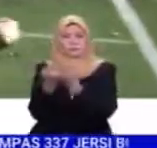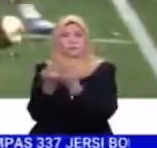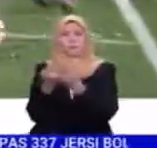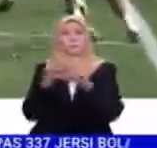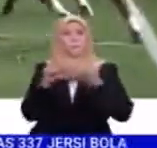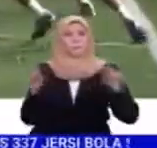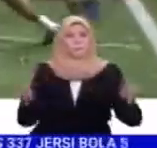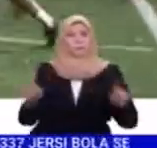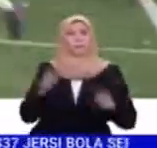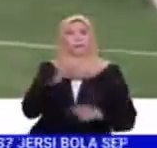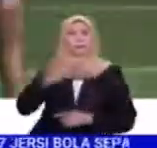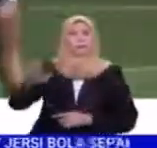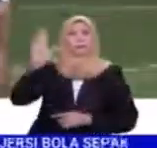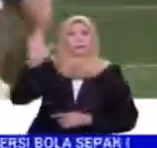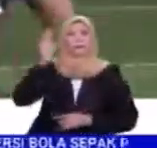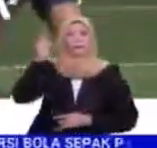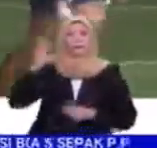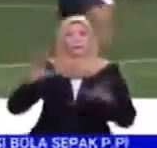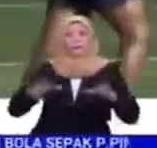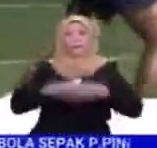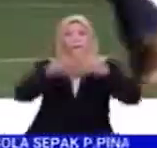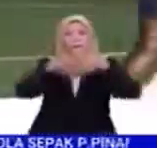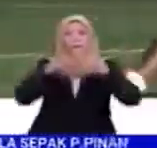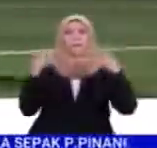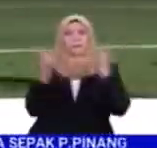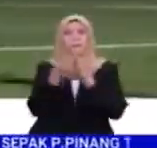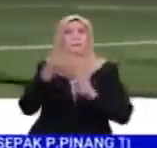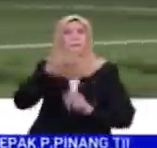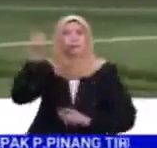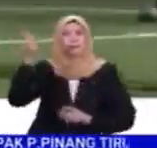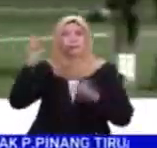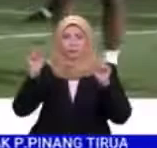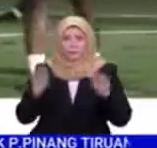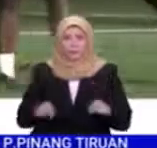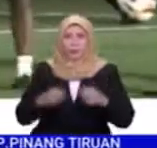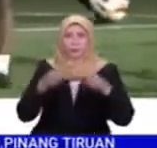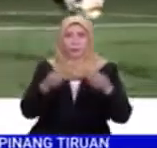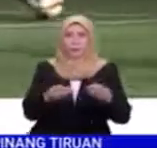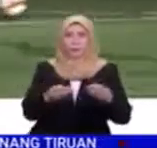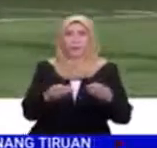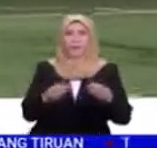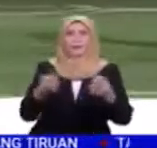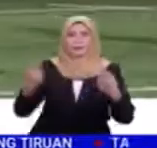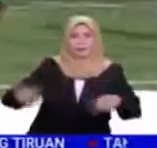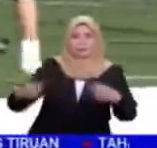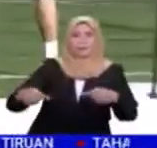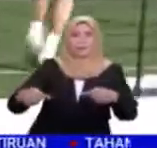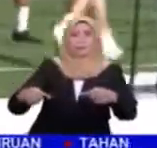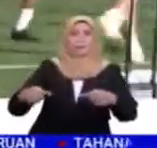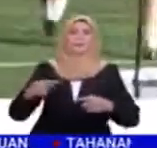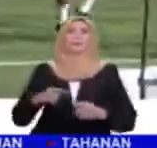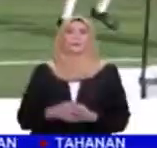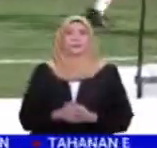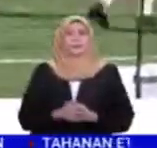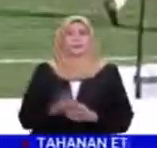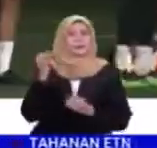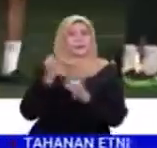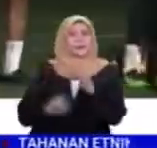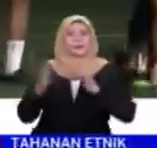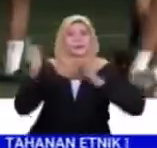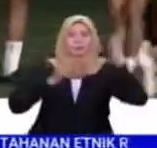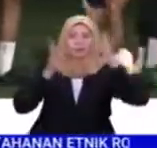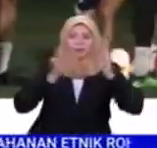namun memberi jaminan akan membentuk skuad terbaik yang berupaya memberi tentangan Senin kali terakhir